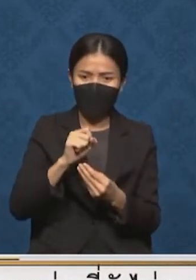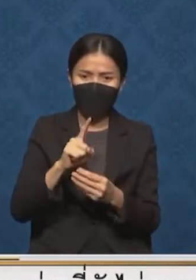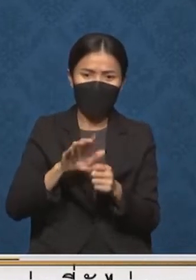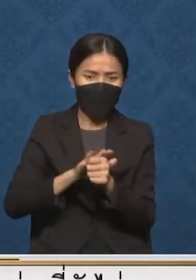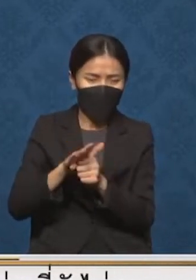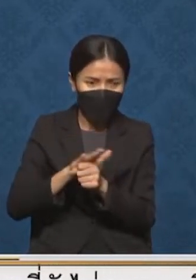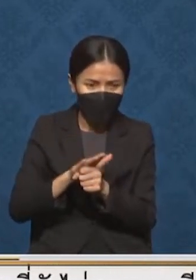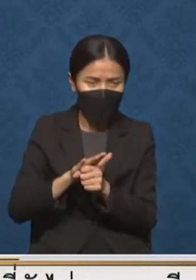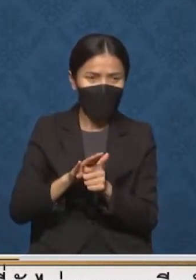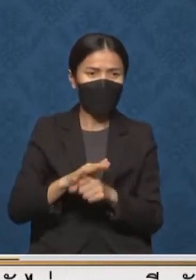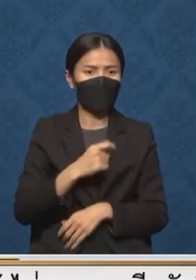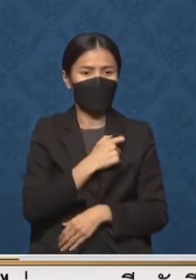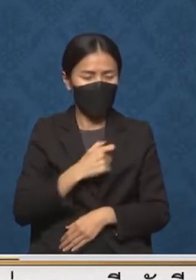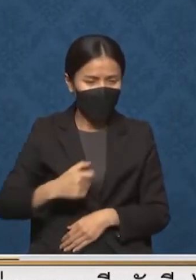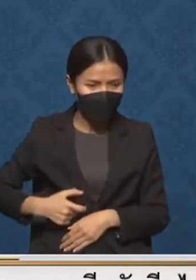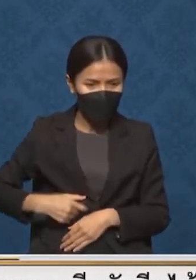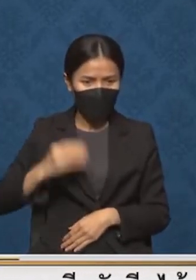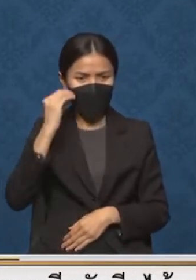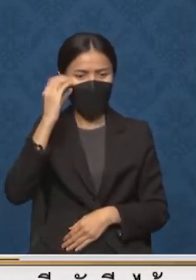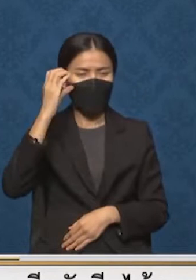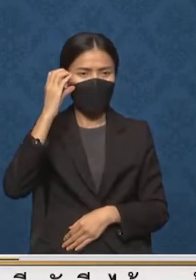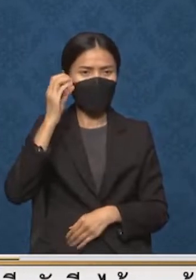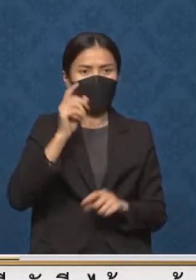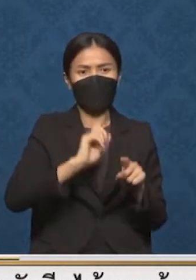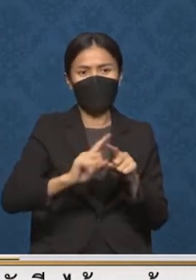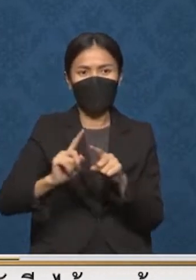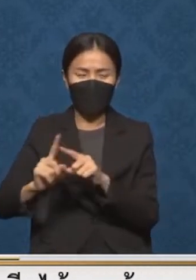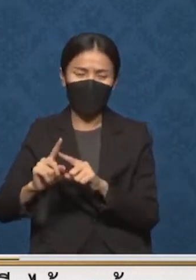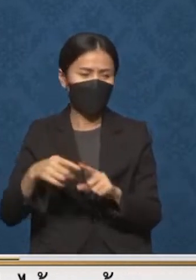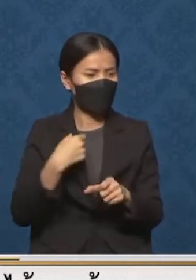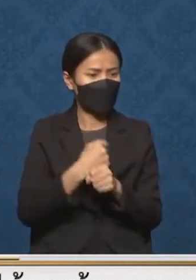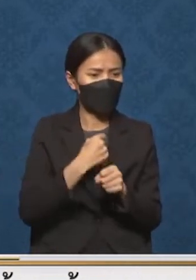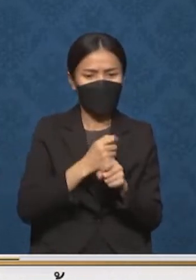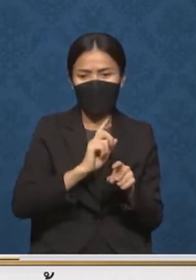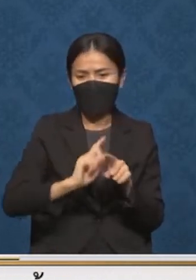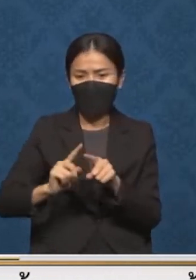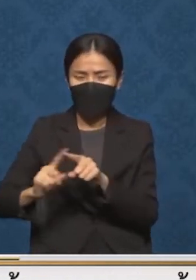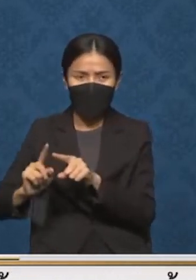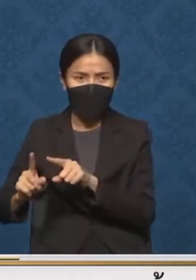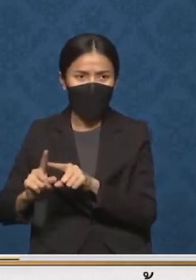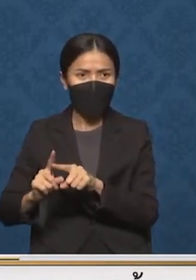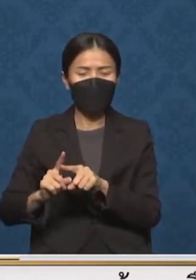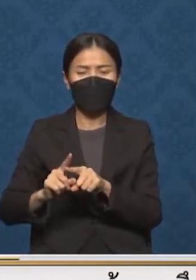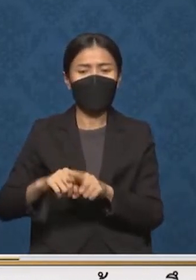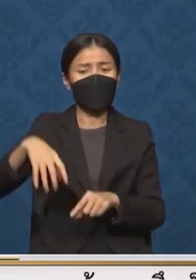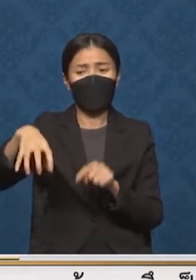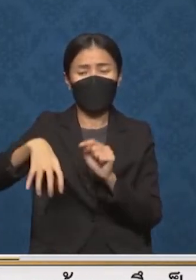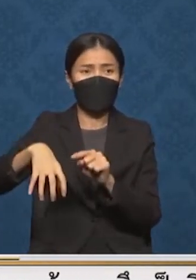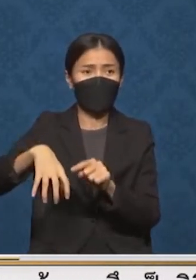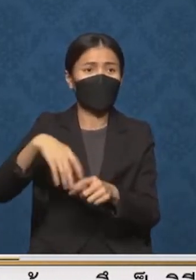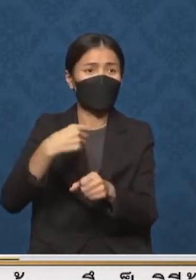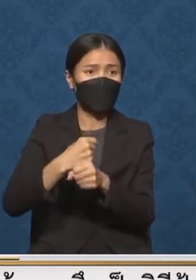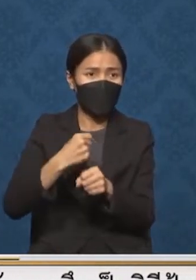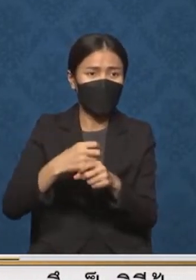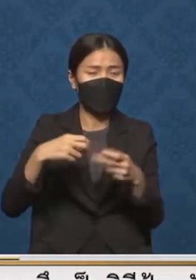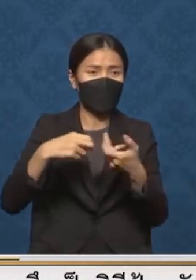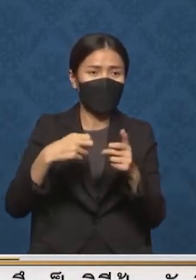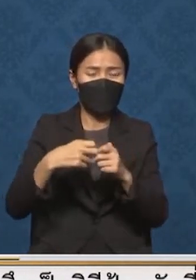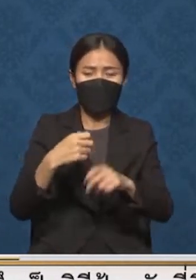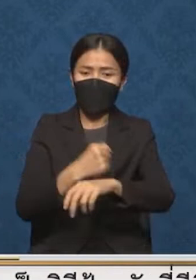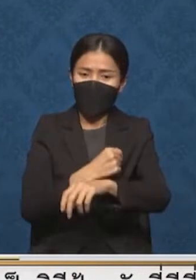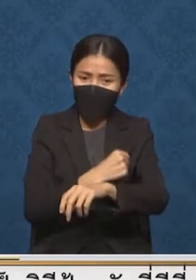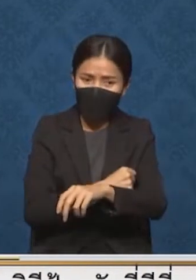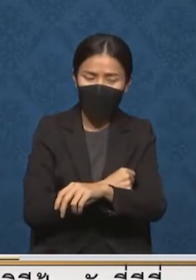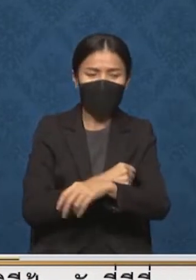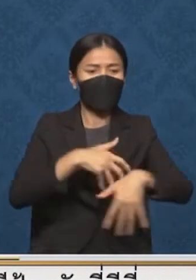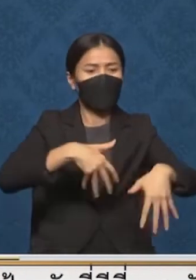โควิ สร้างคคกทกมิติอB เพล อร้เพื่ลรสถานกณโควิด แ้ปัญหาการข้ามนุย์แ้ปัหาและงานข้ามชาิให้ความร